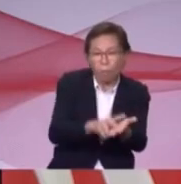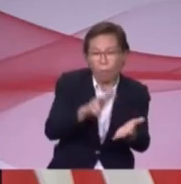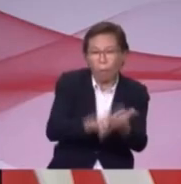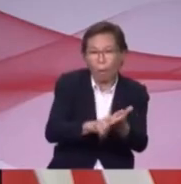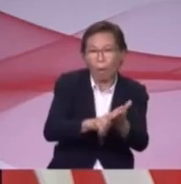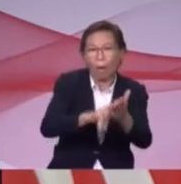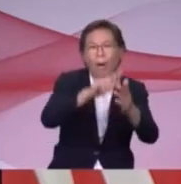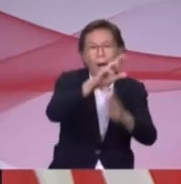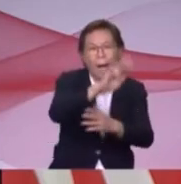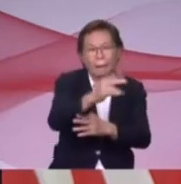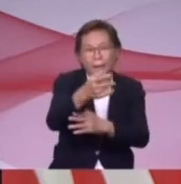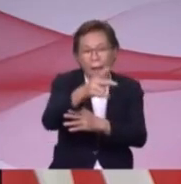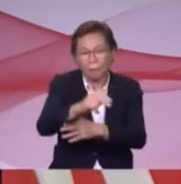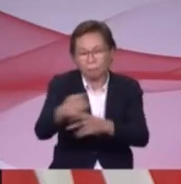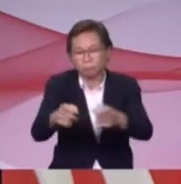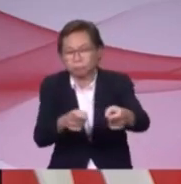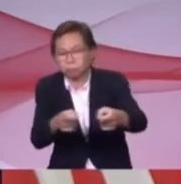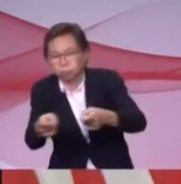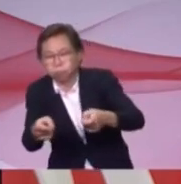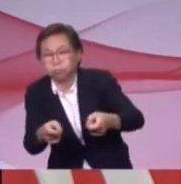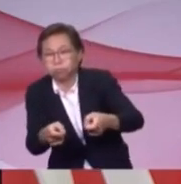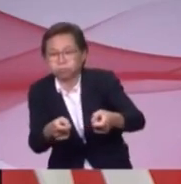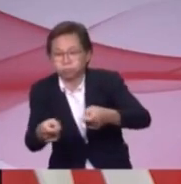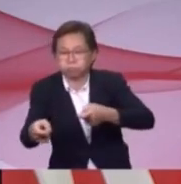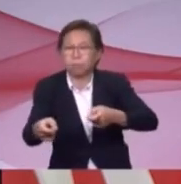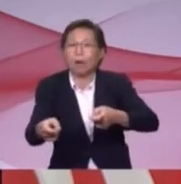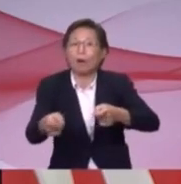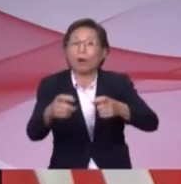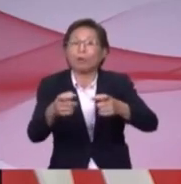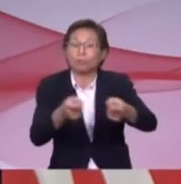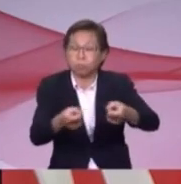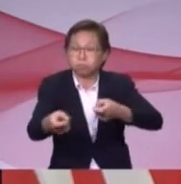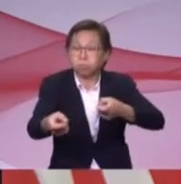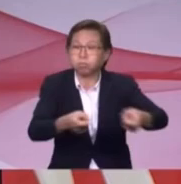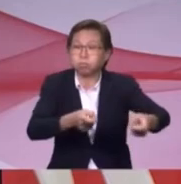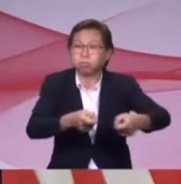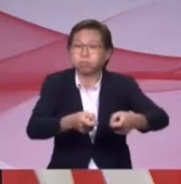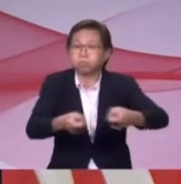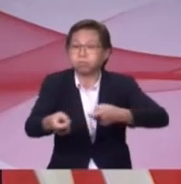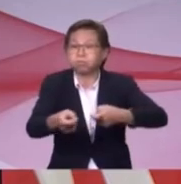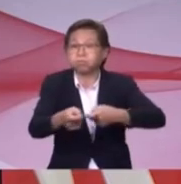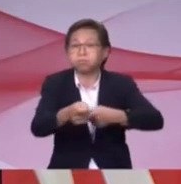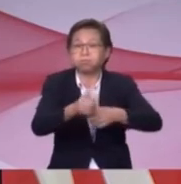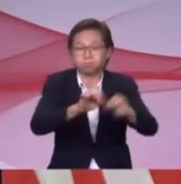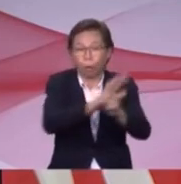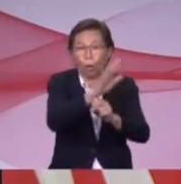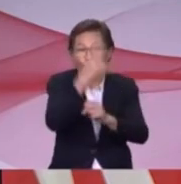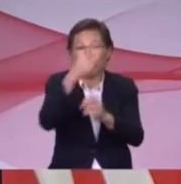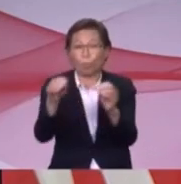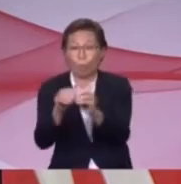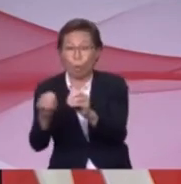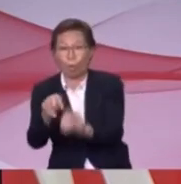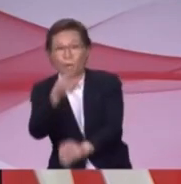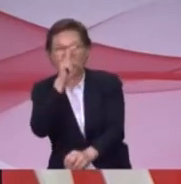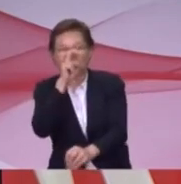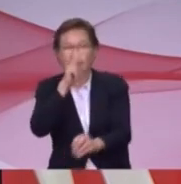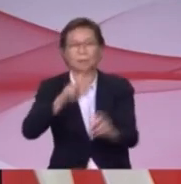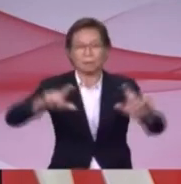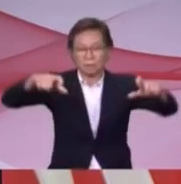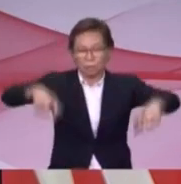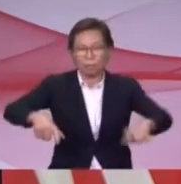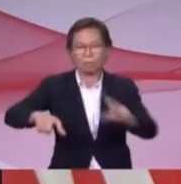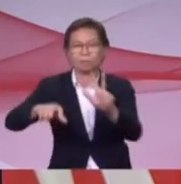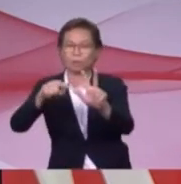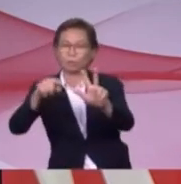MKN pengurusan COVID-19 untuk memperketatkan lagi pelaksanaan PKP